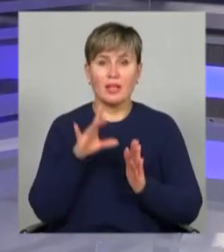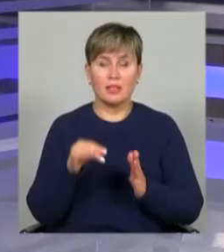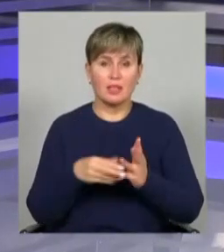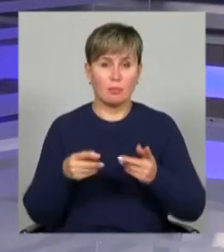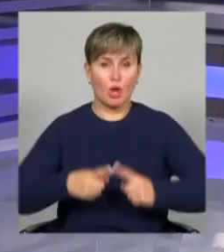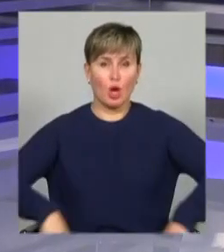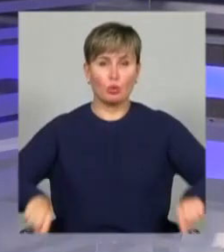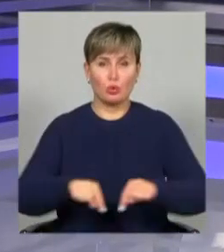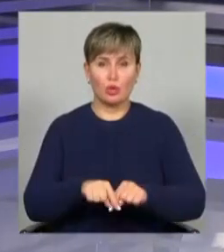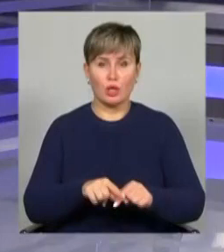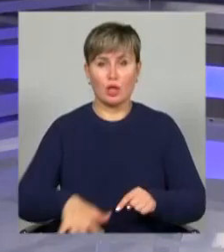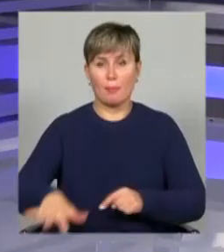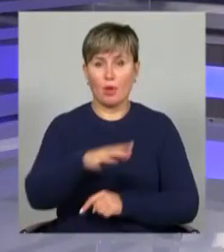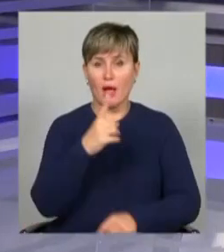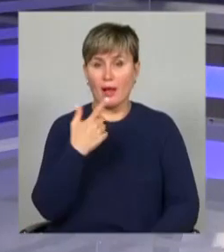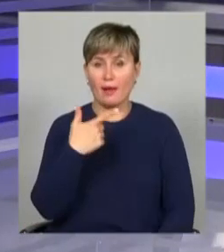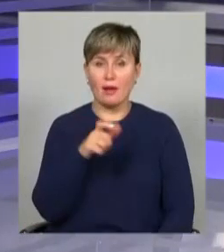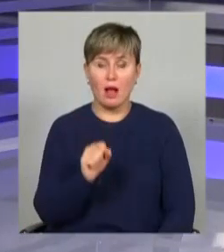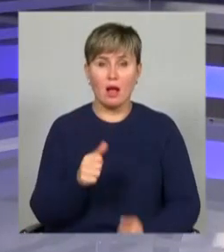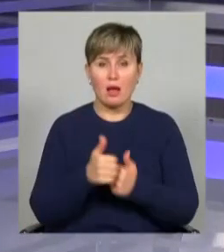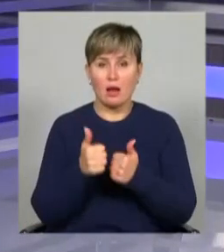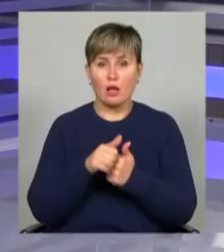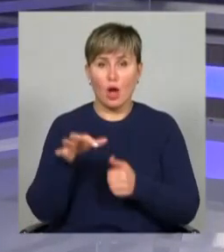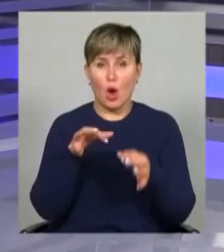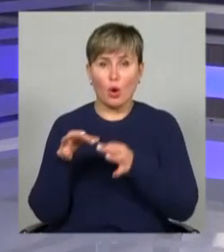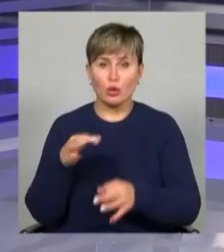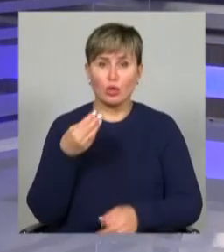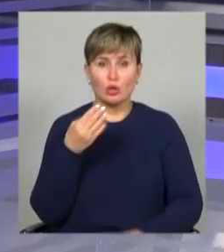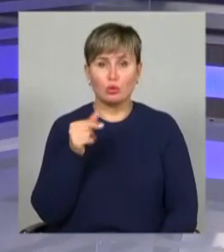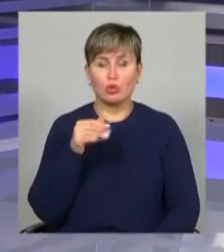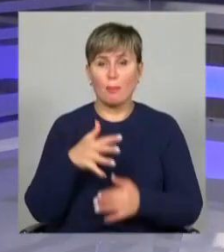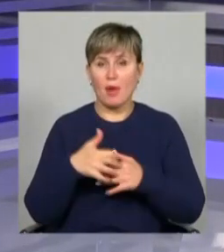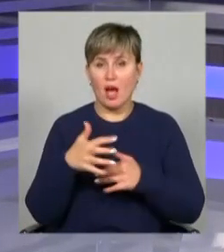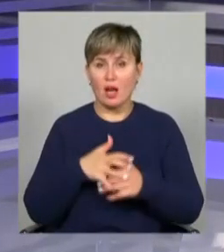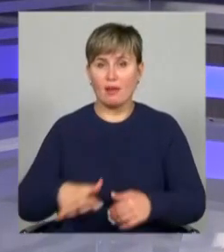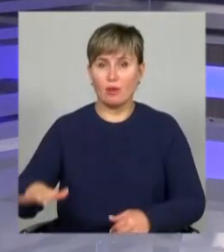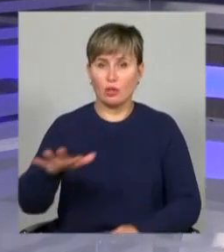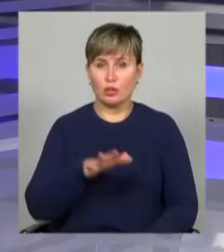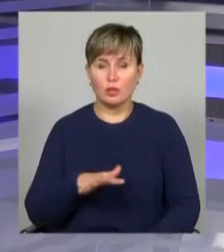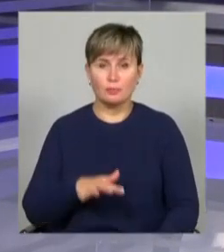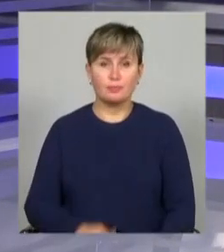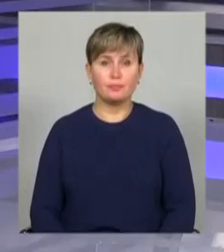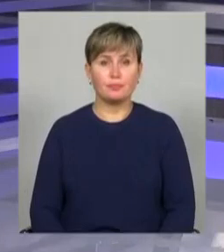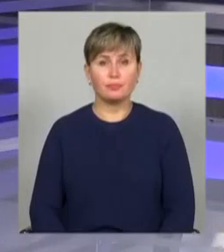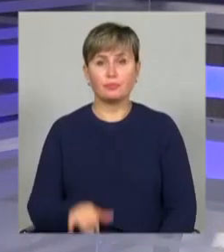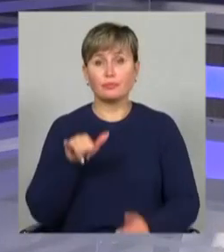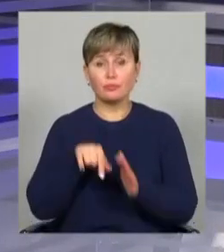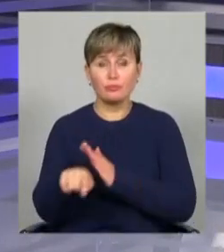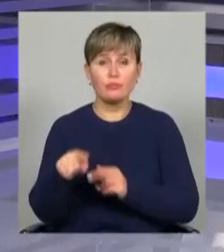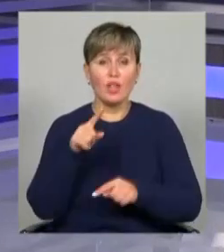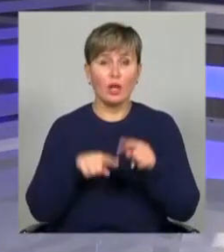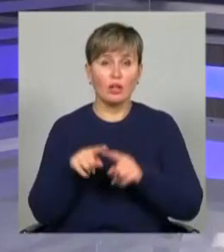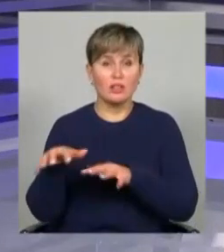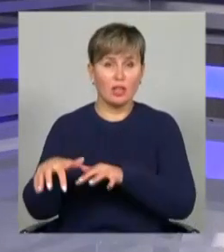земельный участок площадью 1 гектар на берегу озера в Щучинско-Боровской курортной зоне. У близких связей Карима Масимова